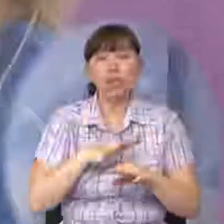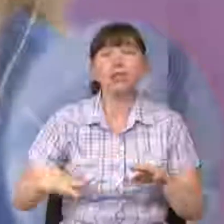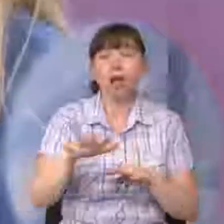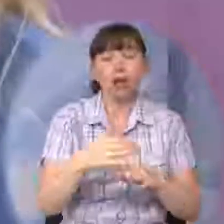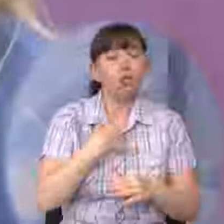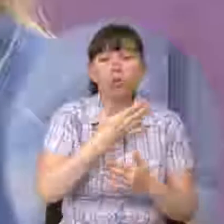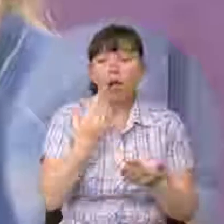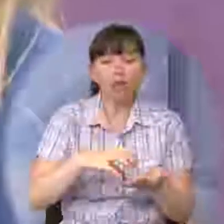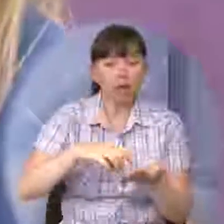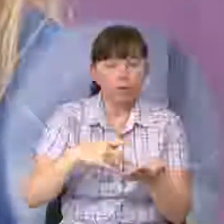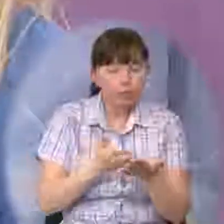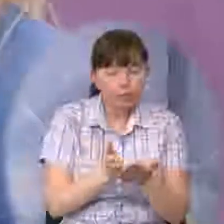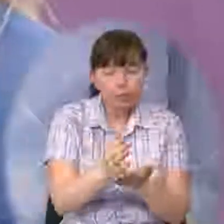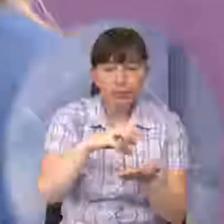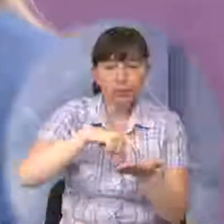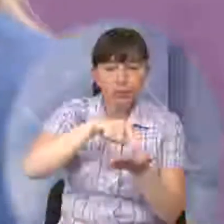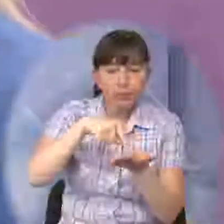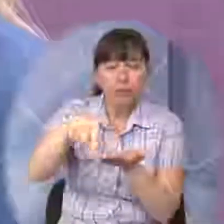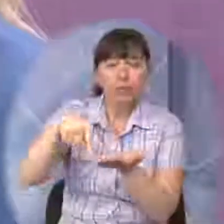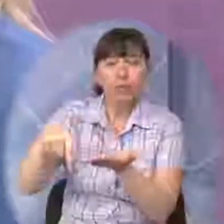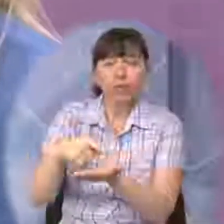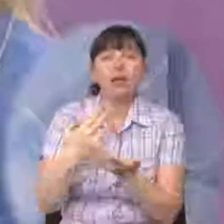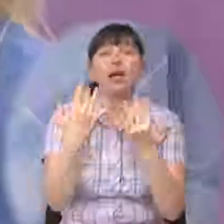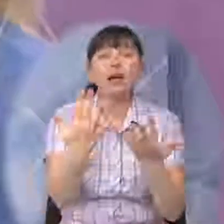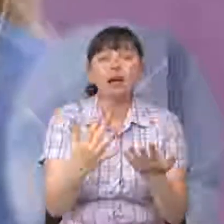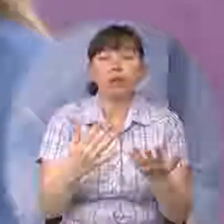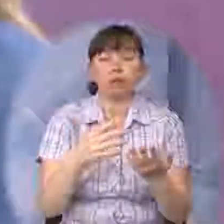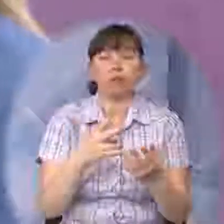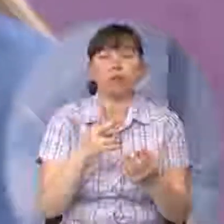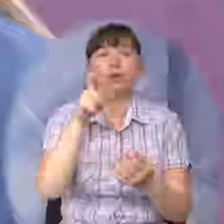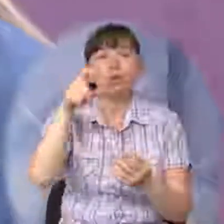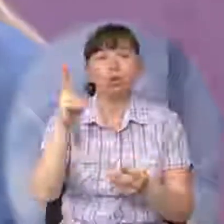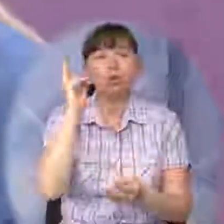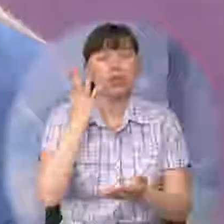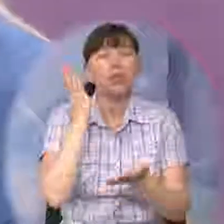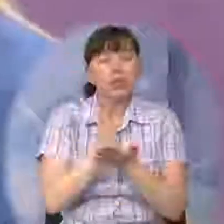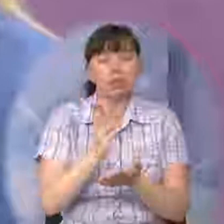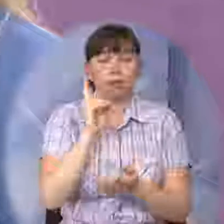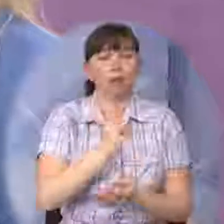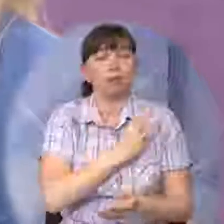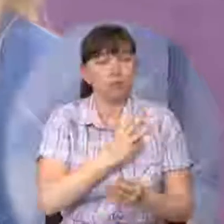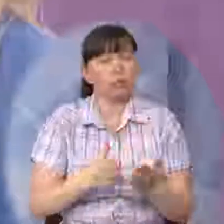o cartografiere, da? Vis-a-vis de numărul de prestatori existenți.